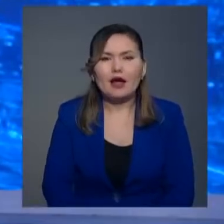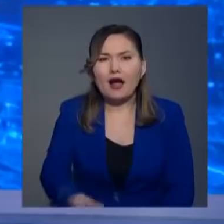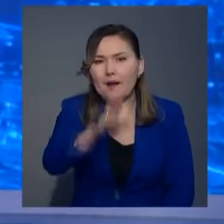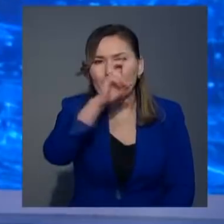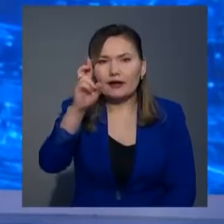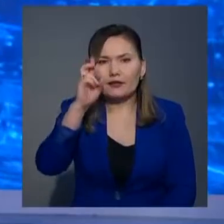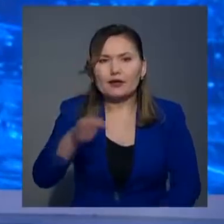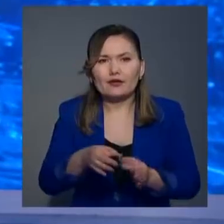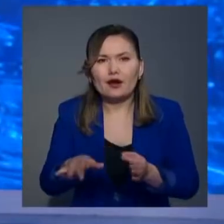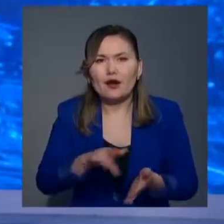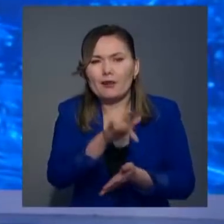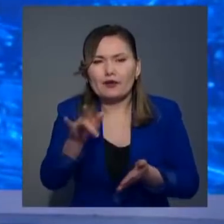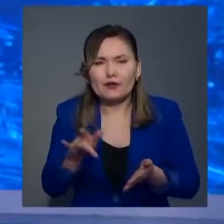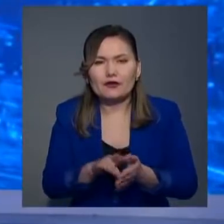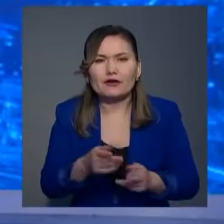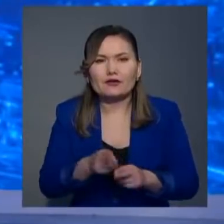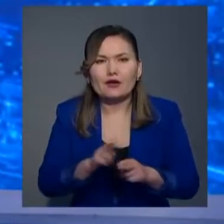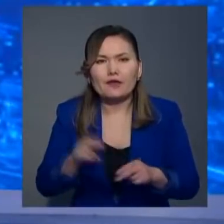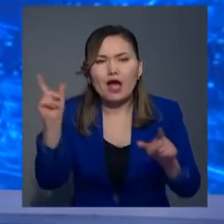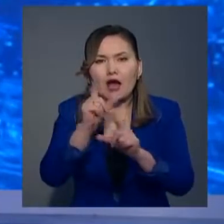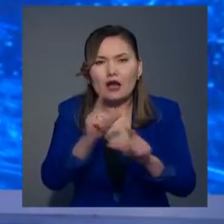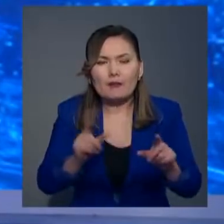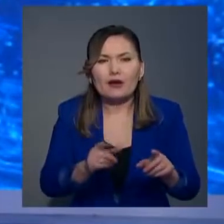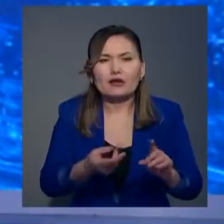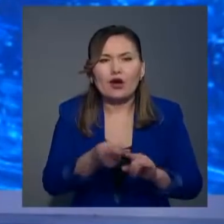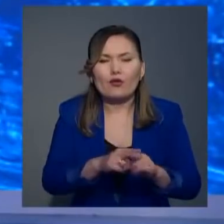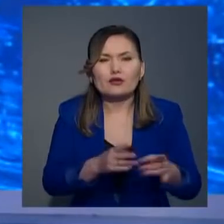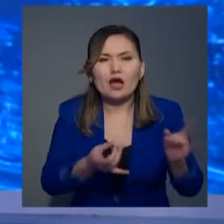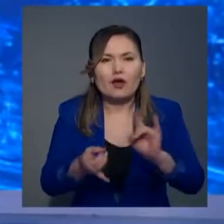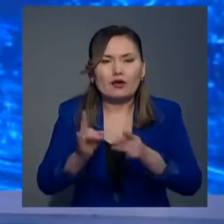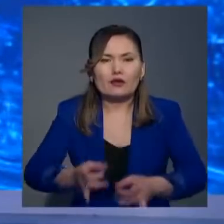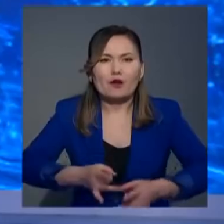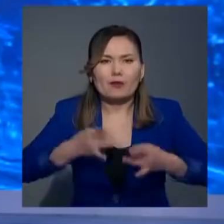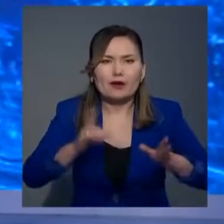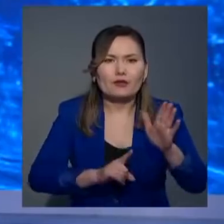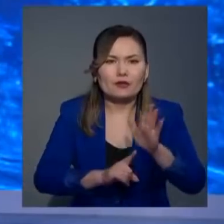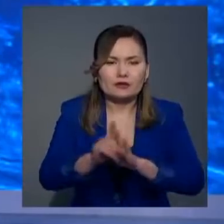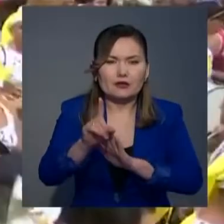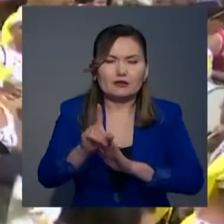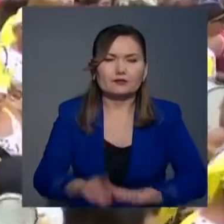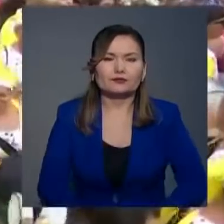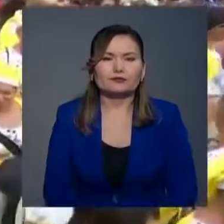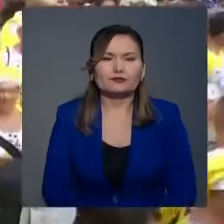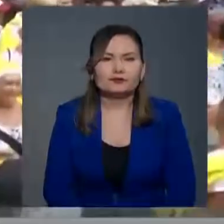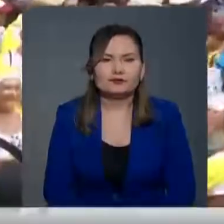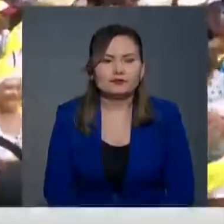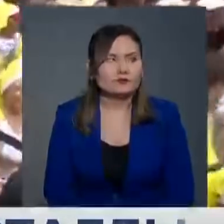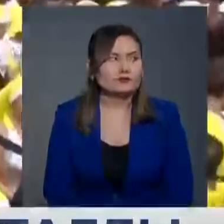Бразилияның Рио-де-Жанейро қаласында самбо мектептерінің дәстүрлі карнавалдық шерулері басталды.